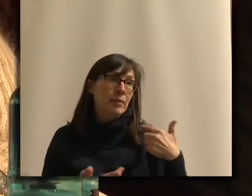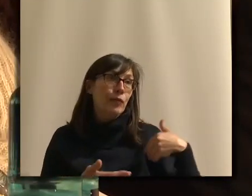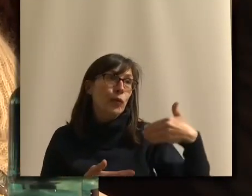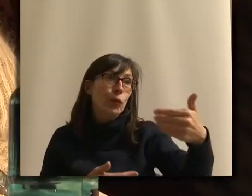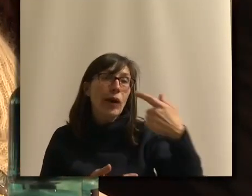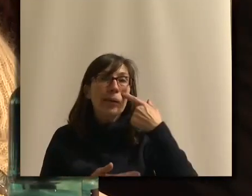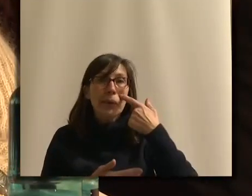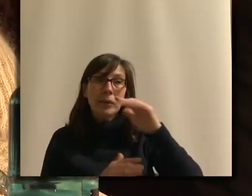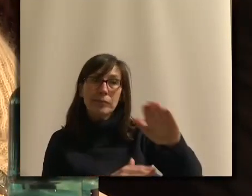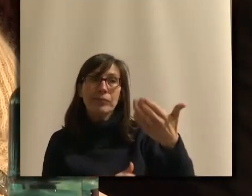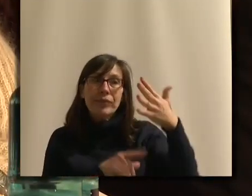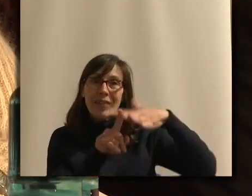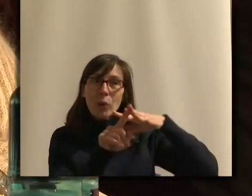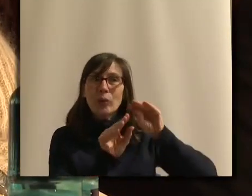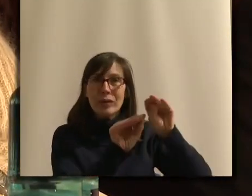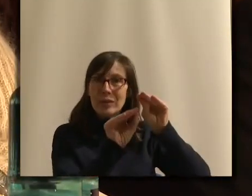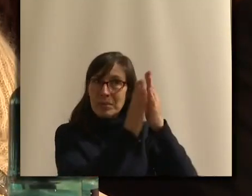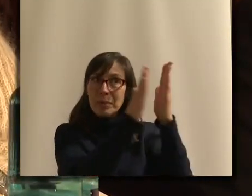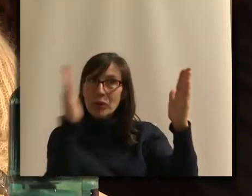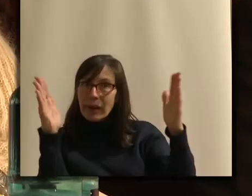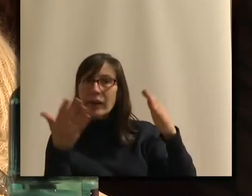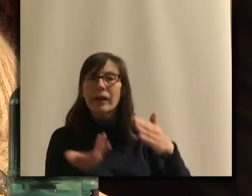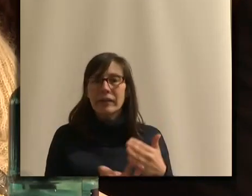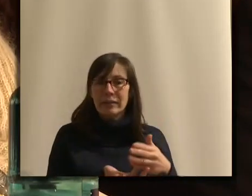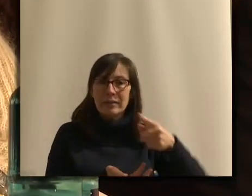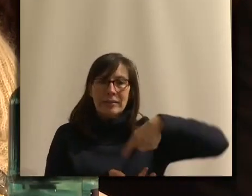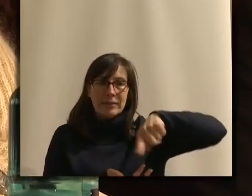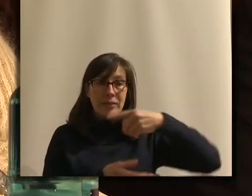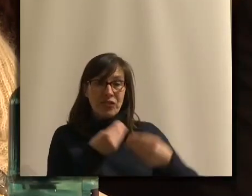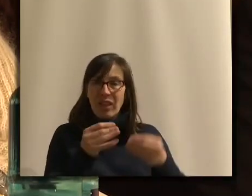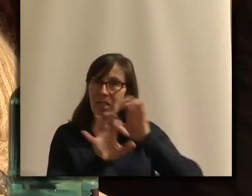l'any que ve i a veure com es tradueix totes aquestes no polítiques